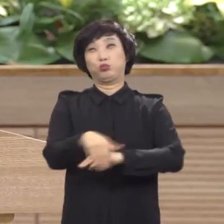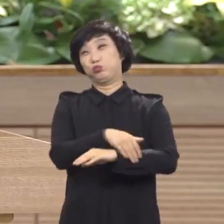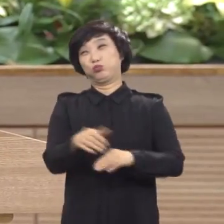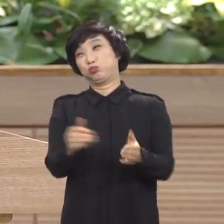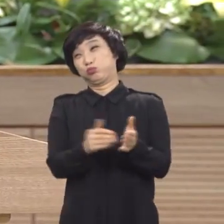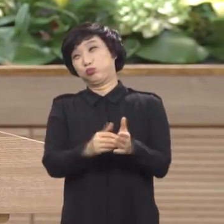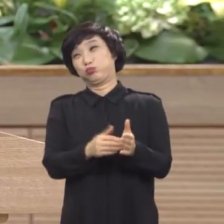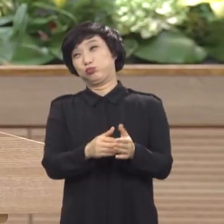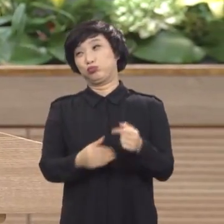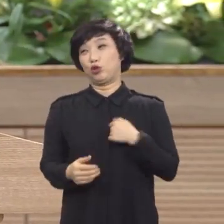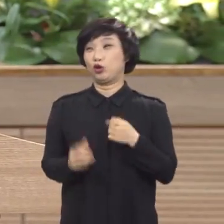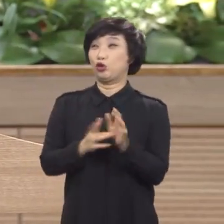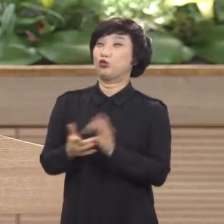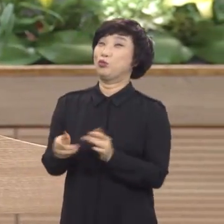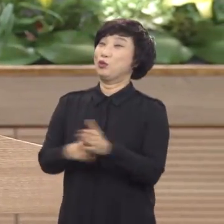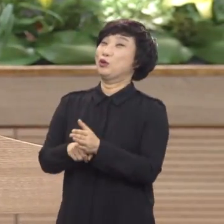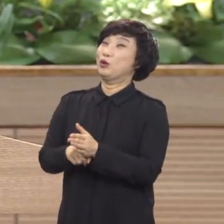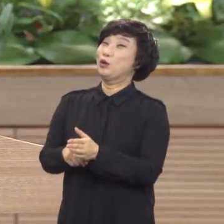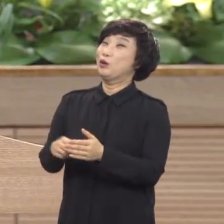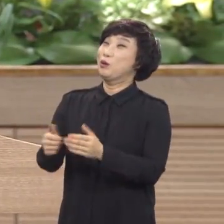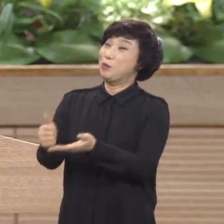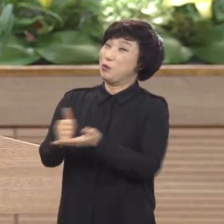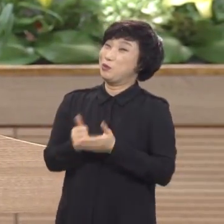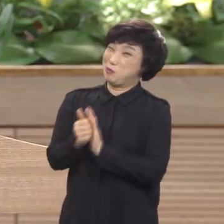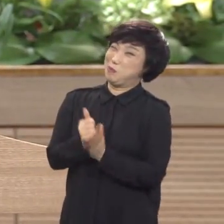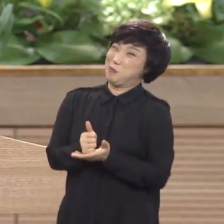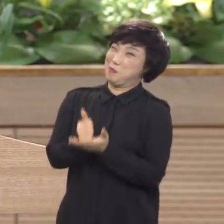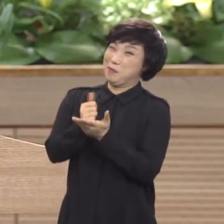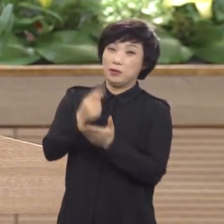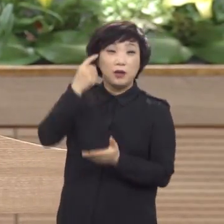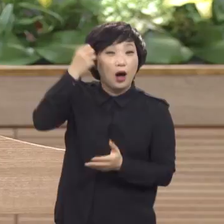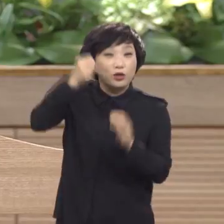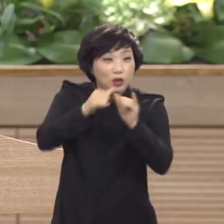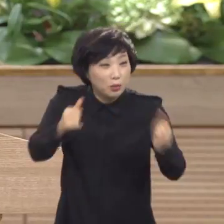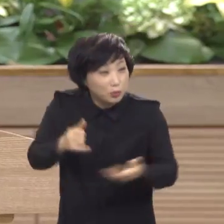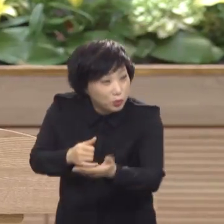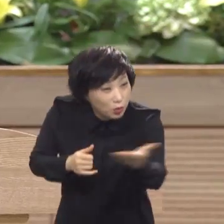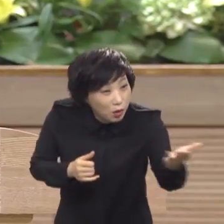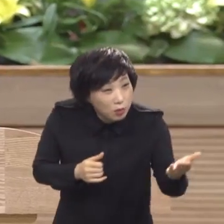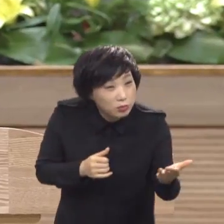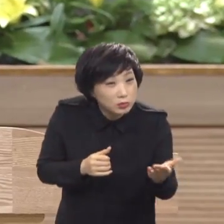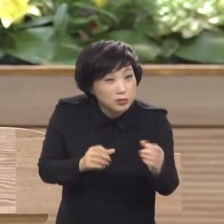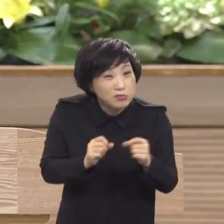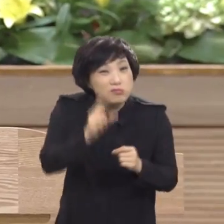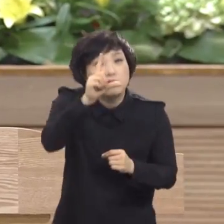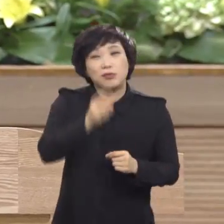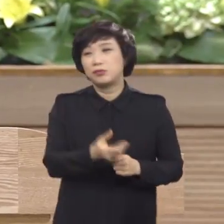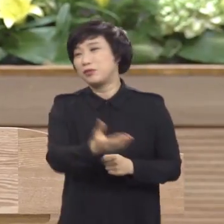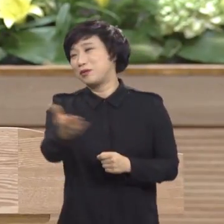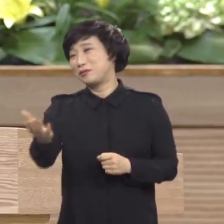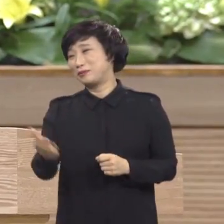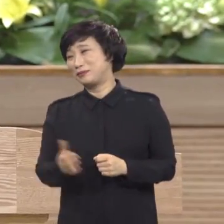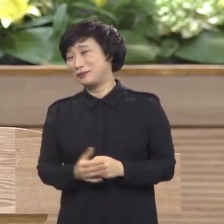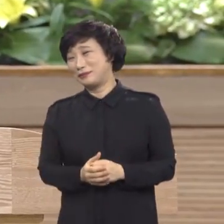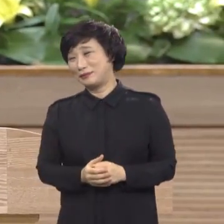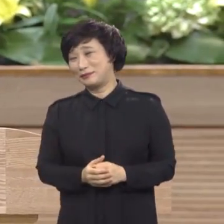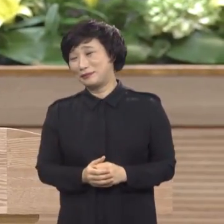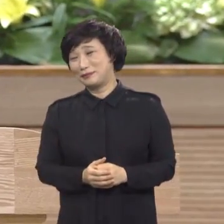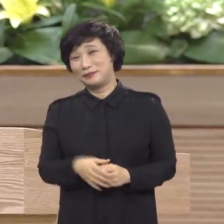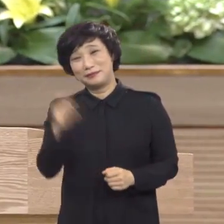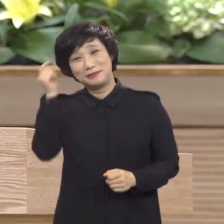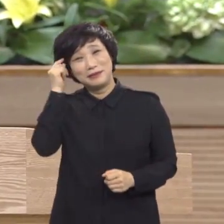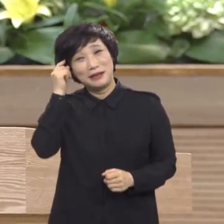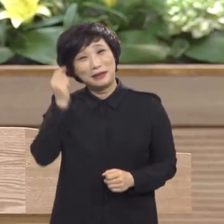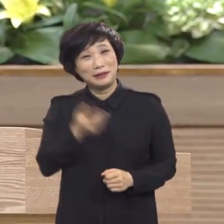것으로 나는 예수를 잘 모시고 산다 이렇게 생각하는 사람들이 많이 있잖아요. 왜